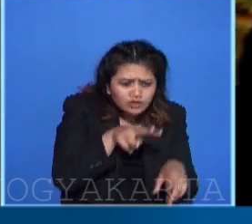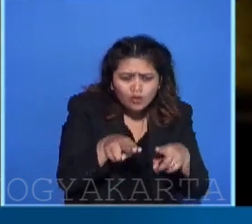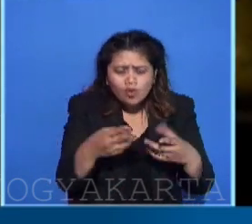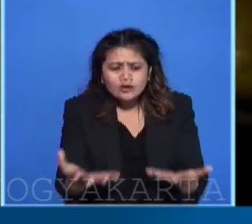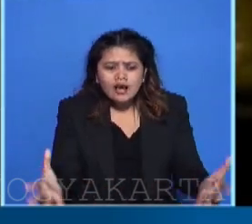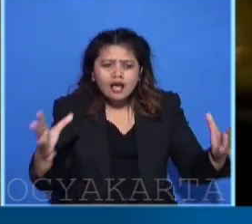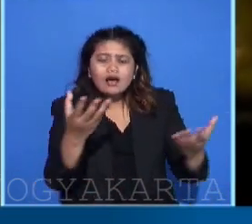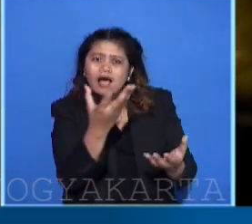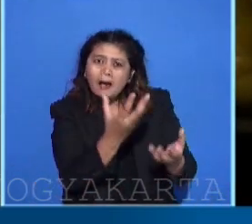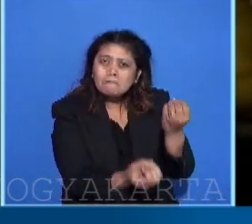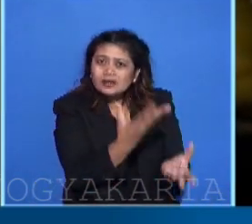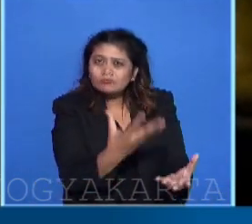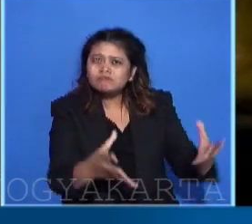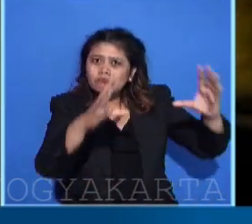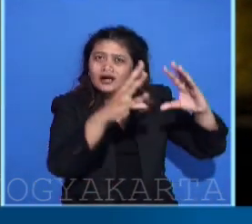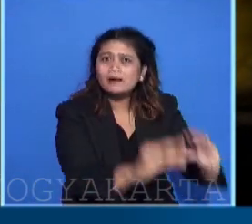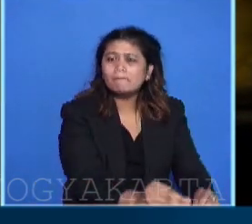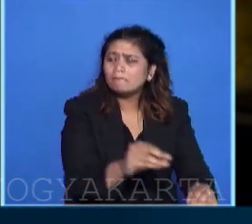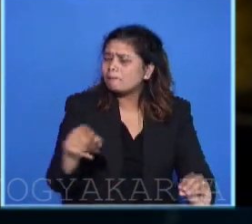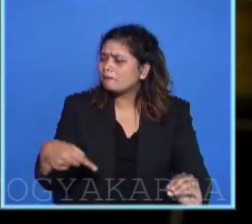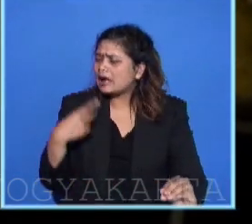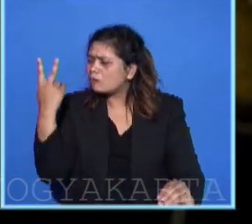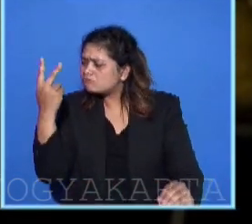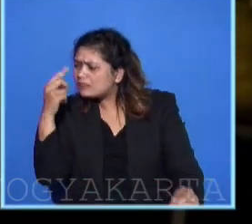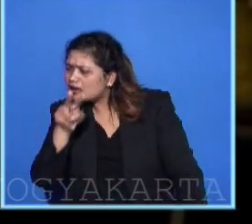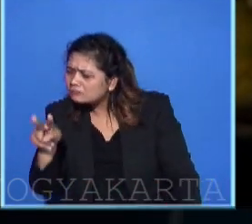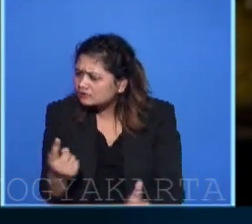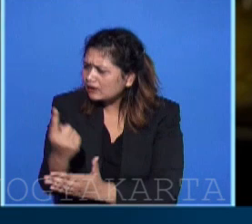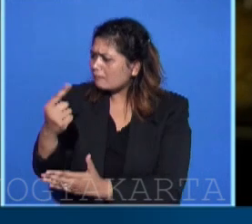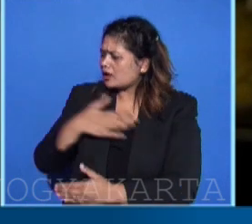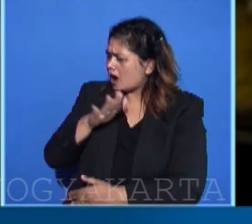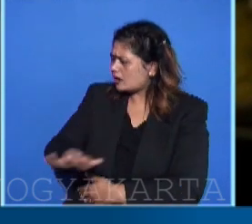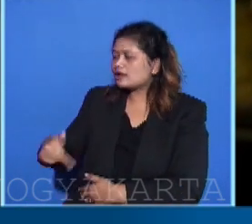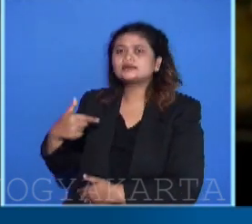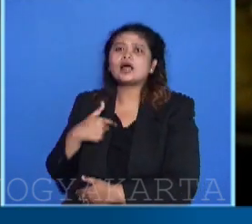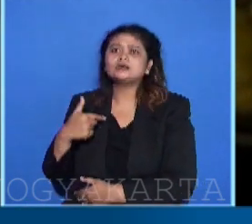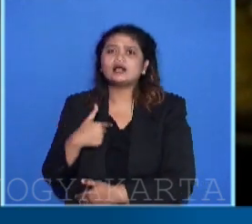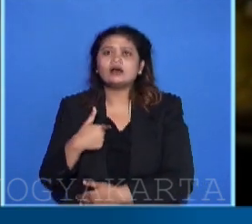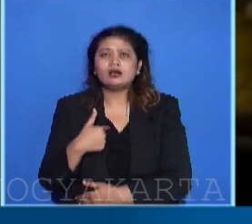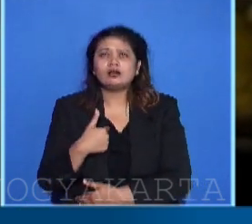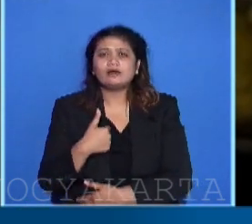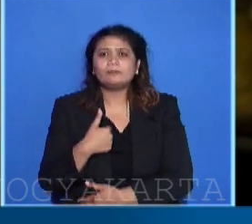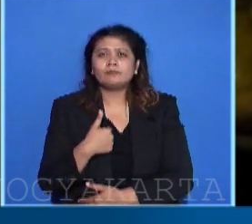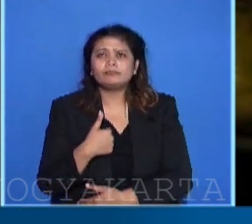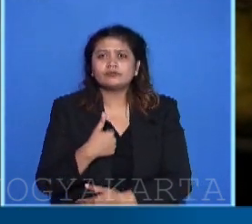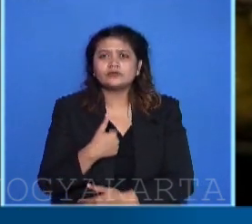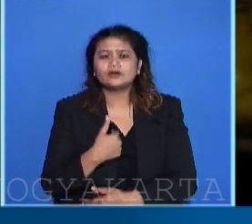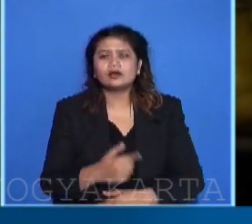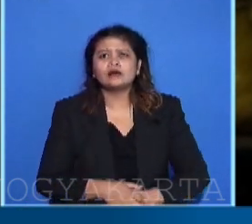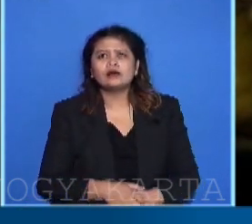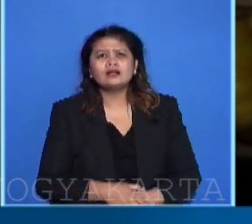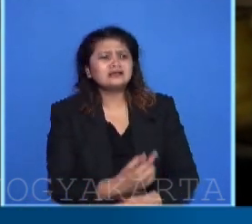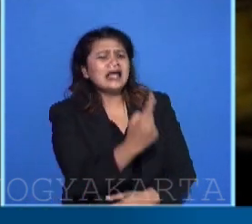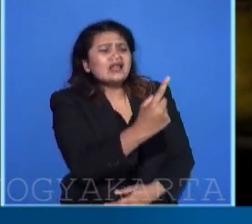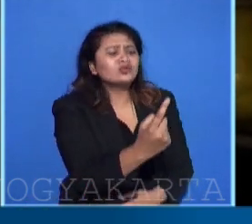pemadaman yang lihat pertama saya dengan anak saya itu yang yang yang terkapar berapa orang